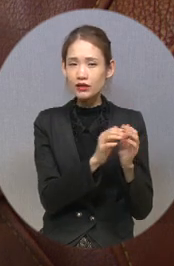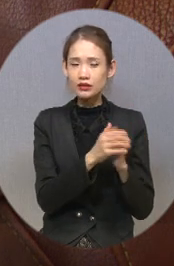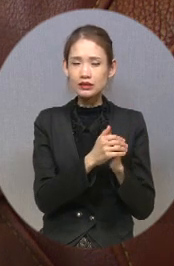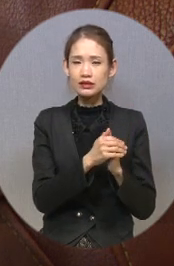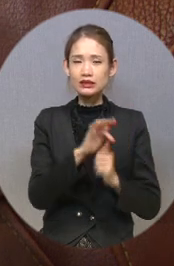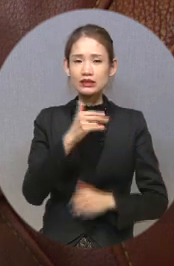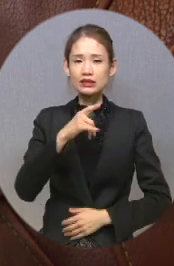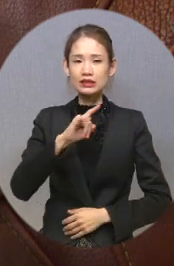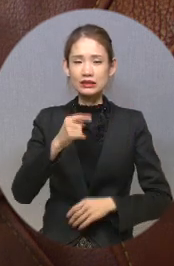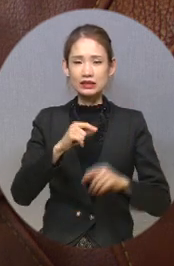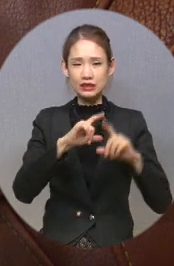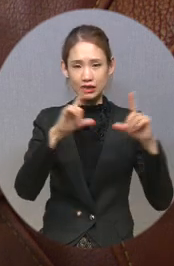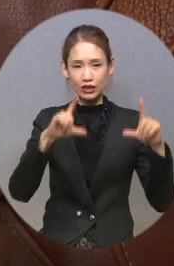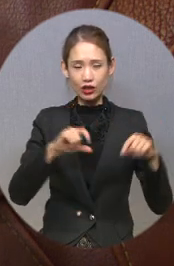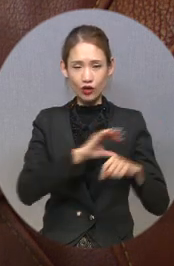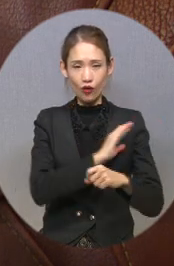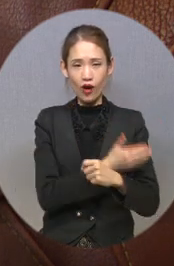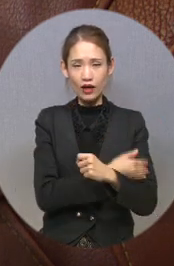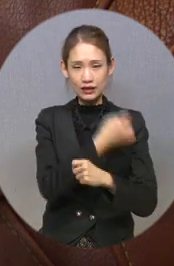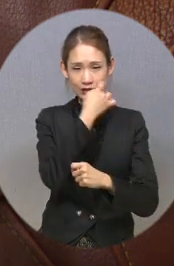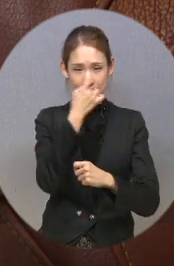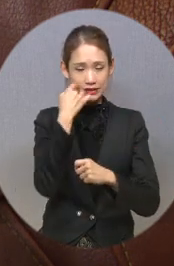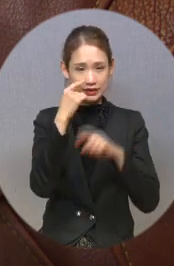구매하였으나 등기권리증만 주고